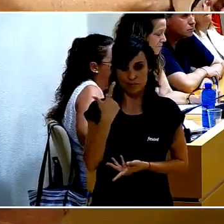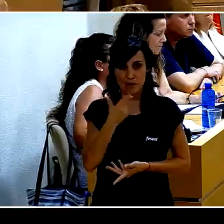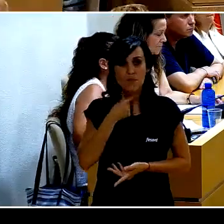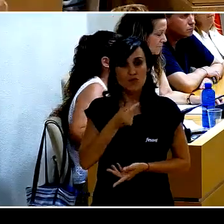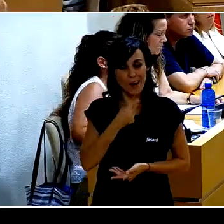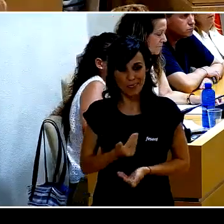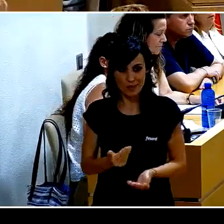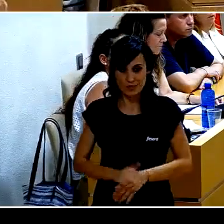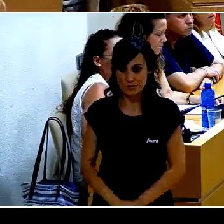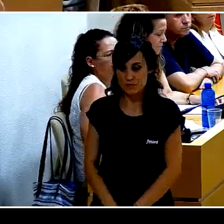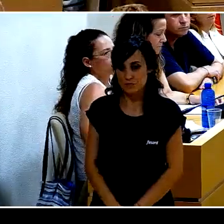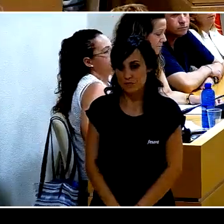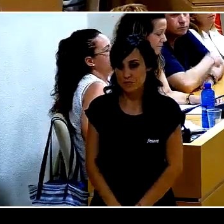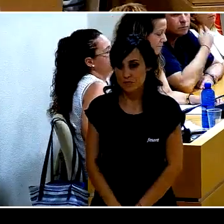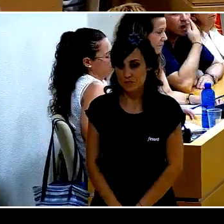gràcies.